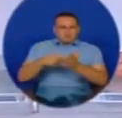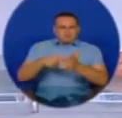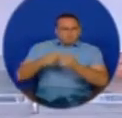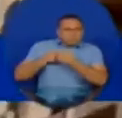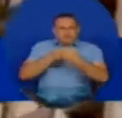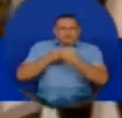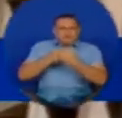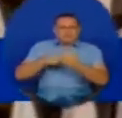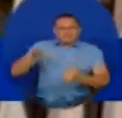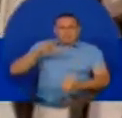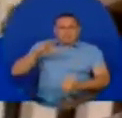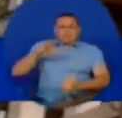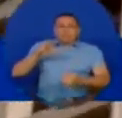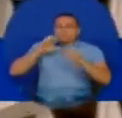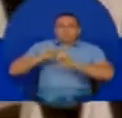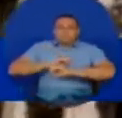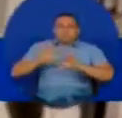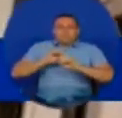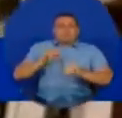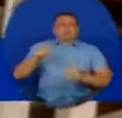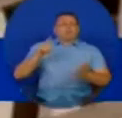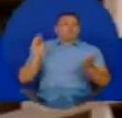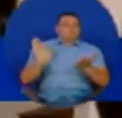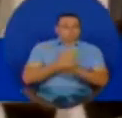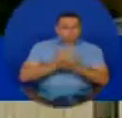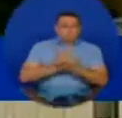ציבורי מתוקשר, חוקק חוק לפיו אלמנות צה"ל